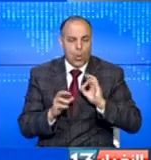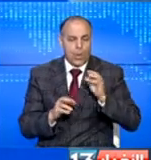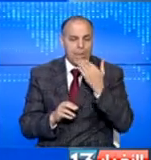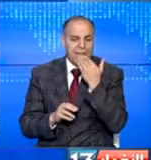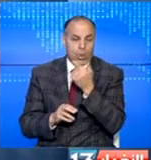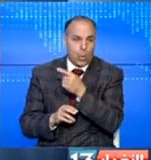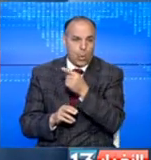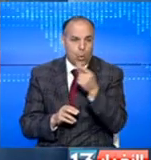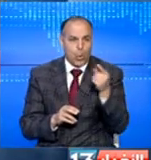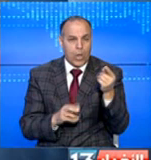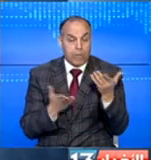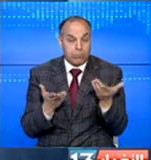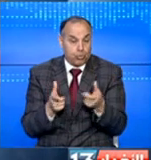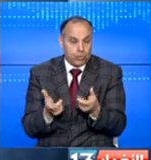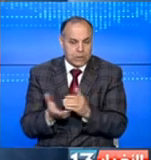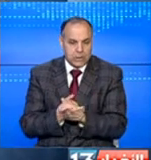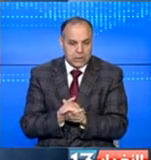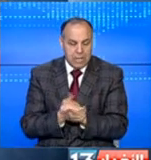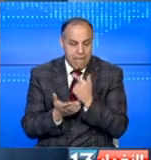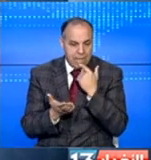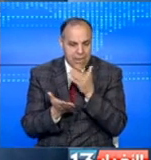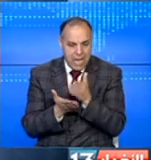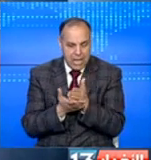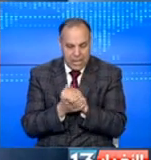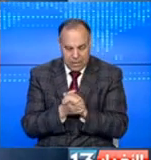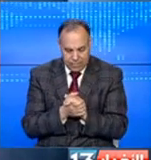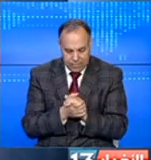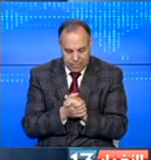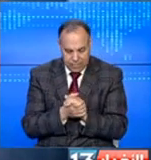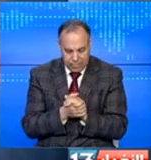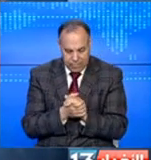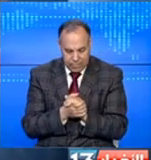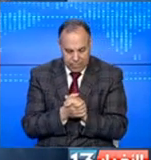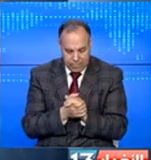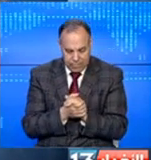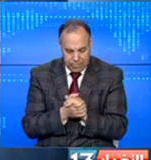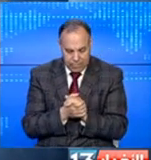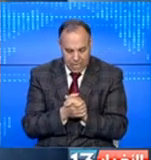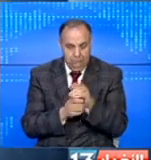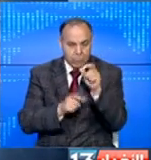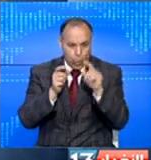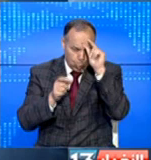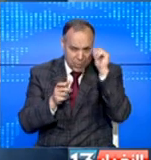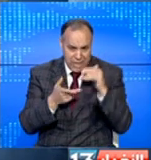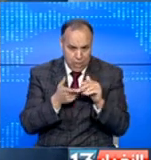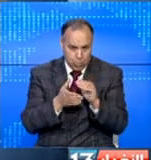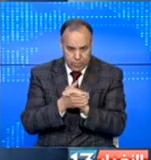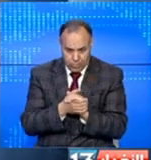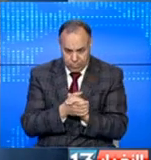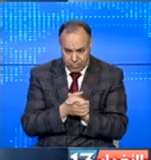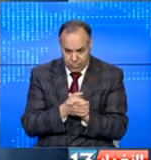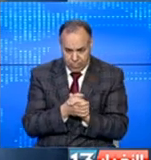على إتاحة الفرصة. بالحقيقة يعني الفيروس مش معروف لدى الجالية، فنستثنى